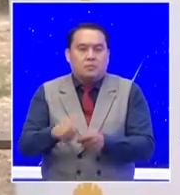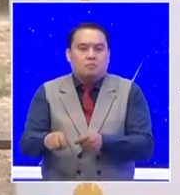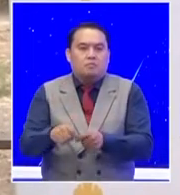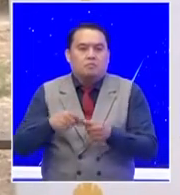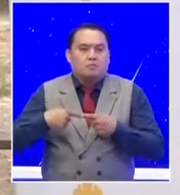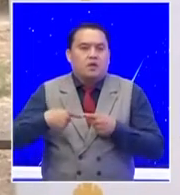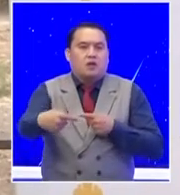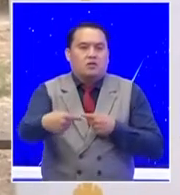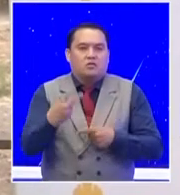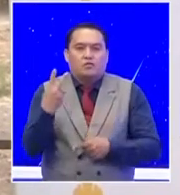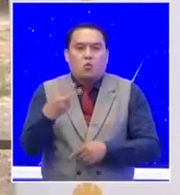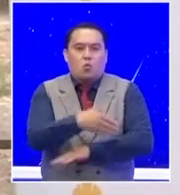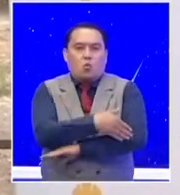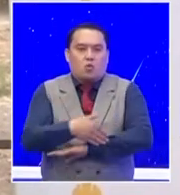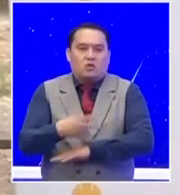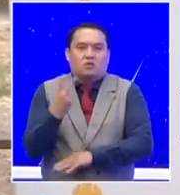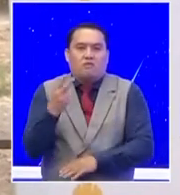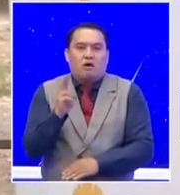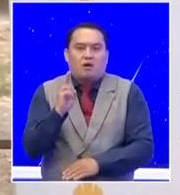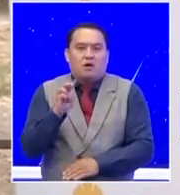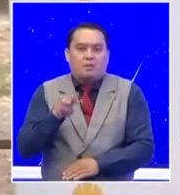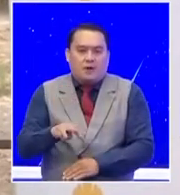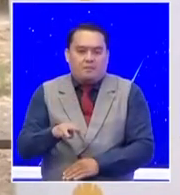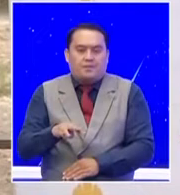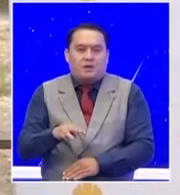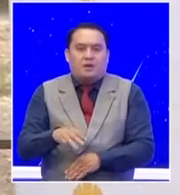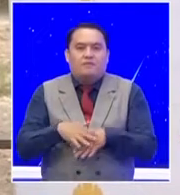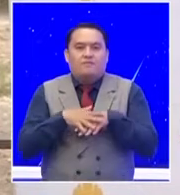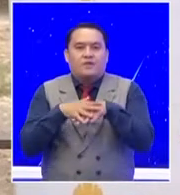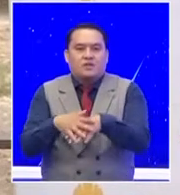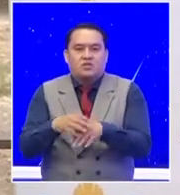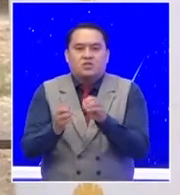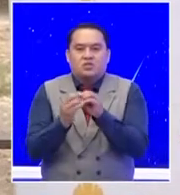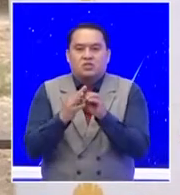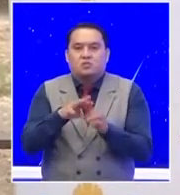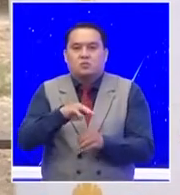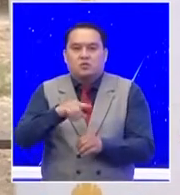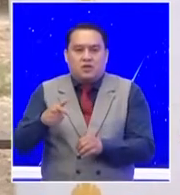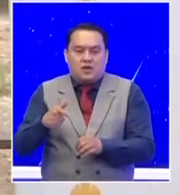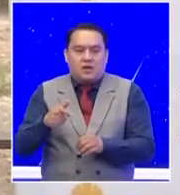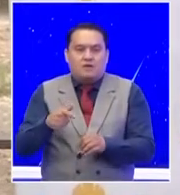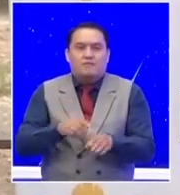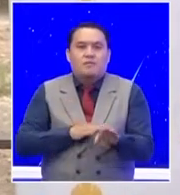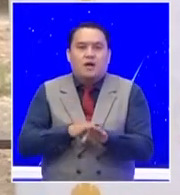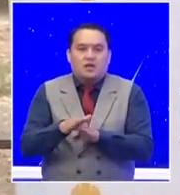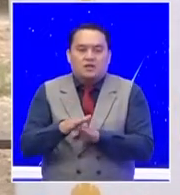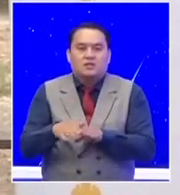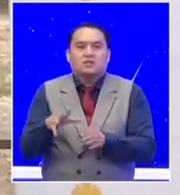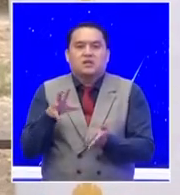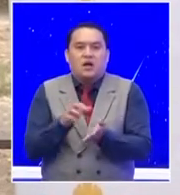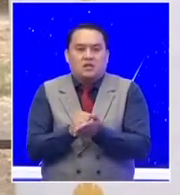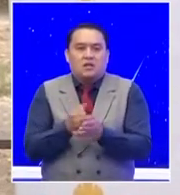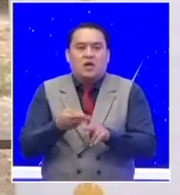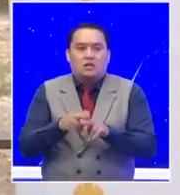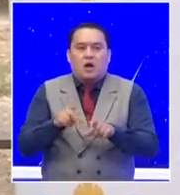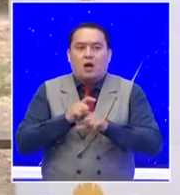Протяженность двух улиц составляет 2,5 километра. На их освещение выделено 14 миллионов тенге. В ходе реализации дорожной карты занятости на